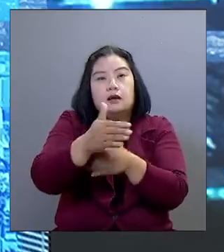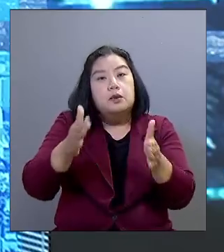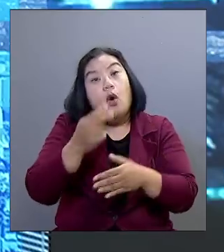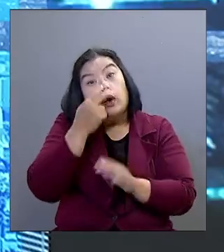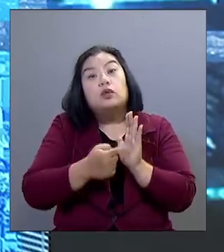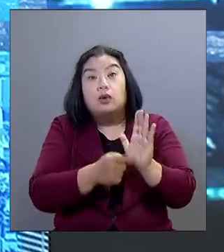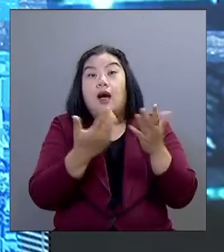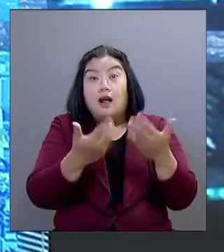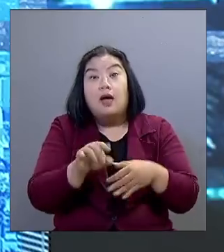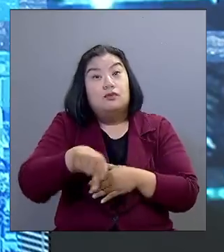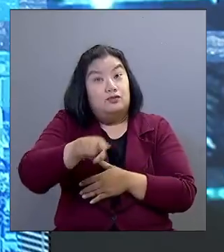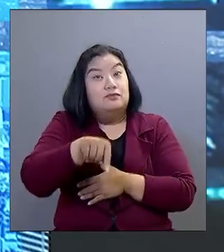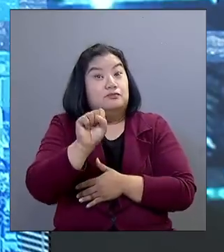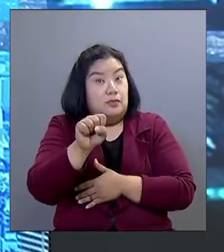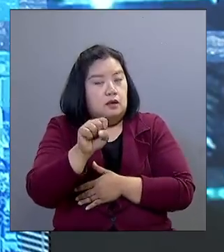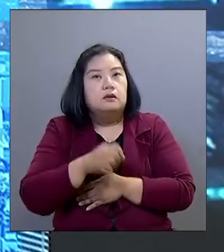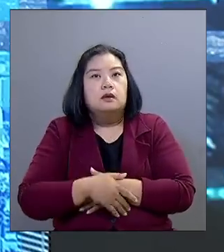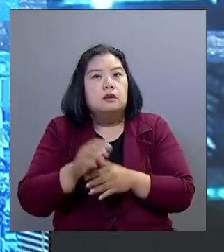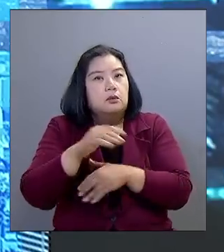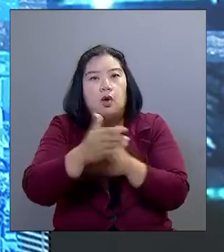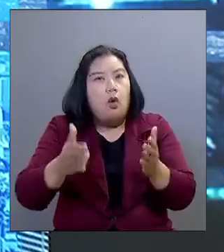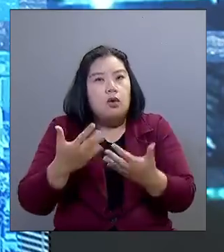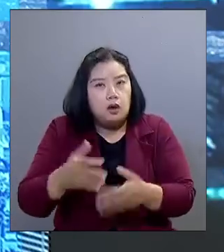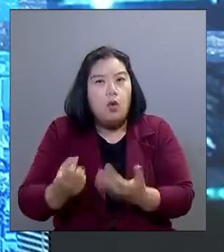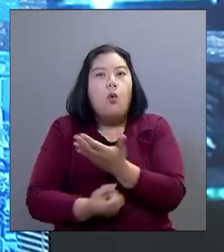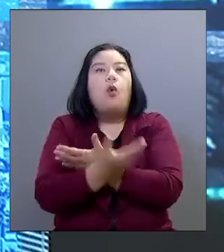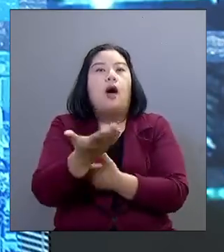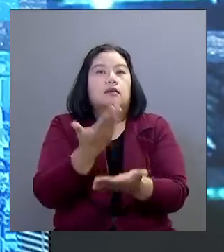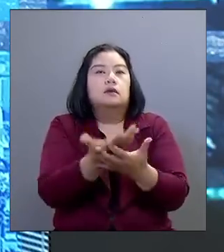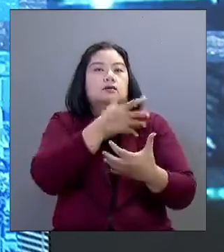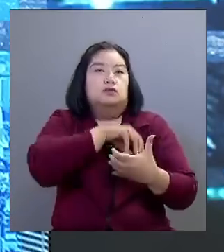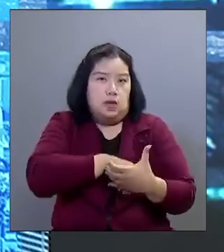ครู่นี้กลายเป็นผลิตภัณฑ์ที่สามารถส่งต่อแล้วก็สร้างรายได้ไปยังต่างประเทศด้วยนั่นเองค่ะ